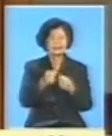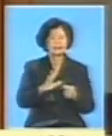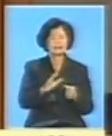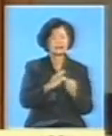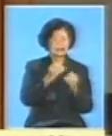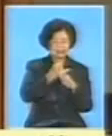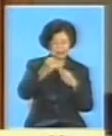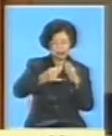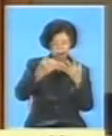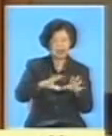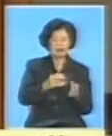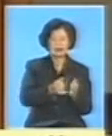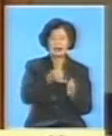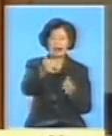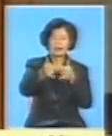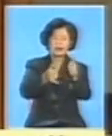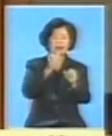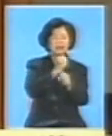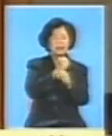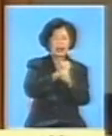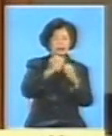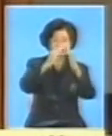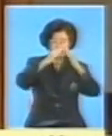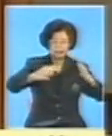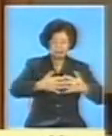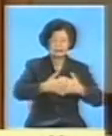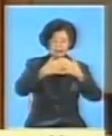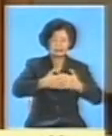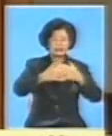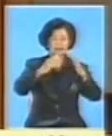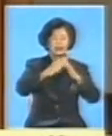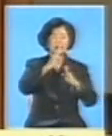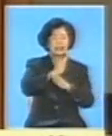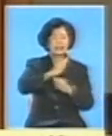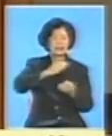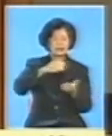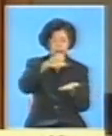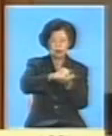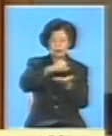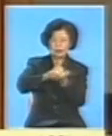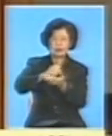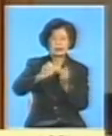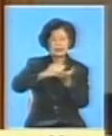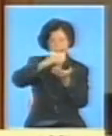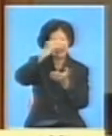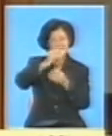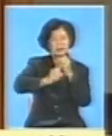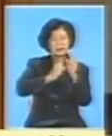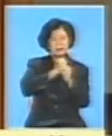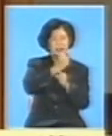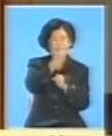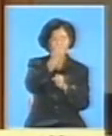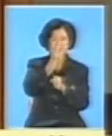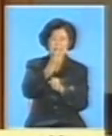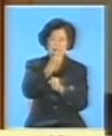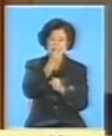านเหมือนกับบางสถาบันก็มีอยู่แล้วนะครับเทคนิคที่โน่นที่นี่บริษัทเขามาจองตั้งแต่เรียนปี3ปี4เลยผมไม่เห็นมีเขามาจอง